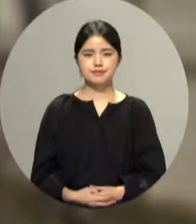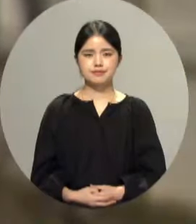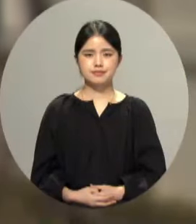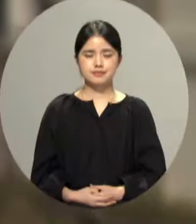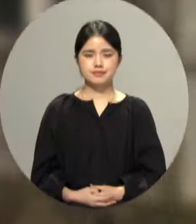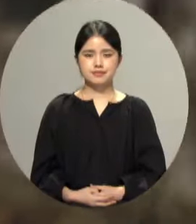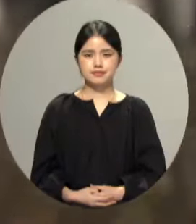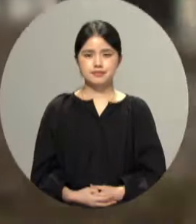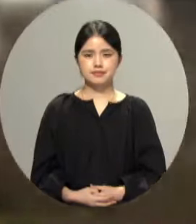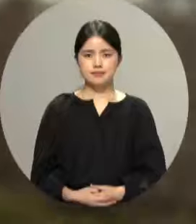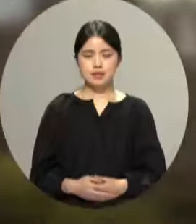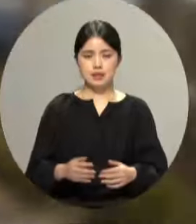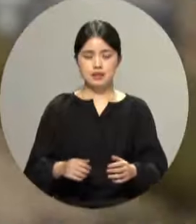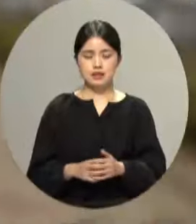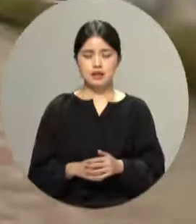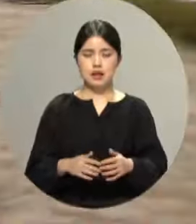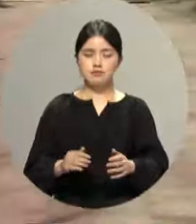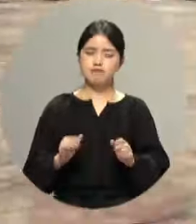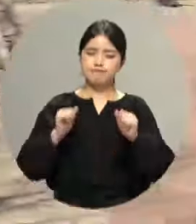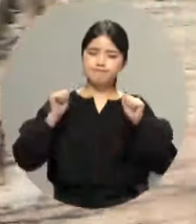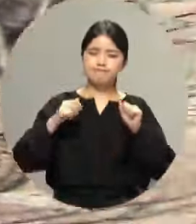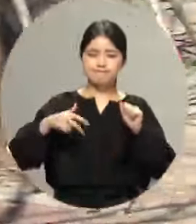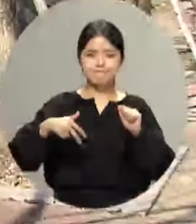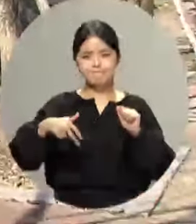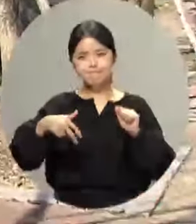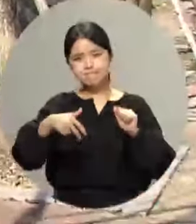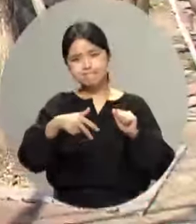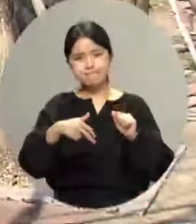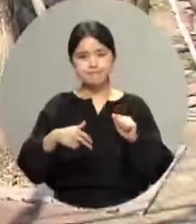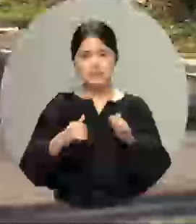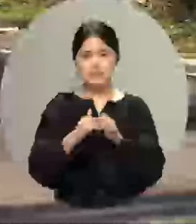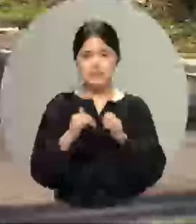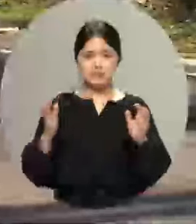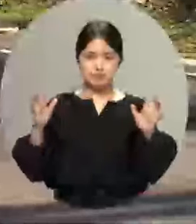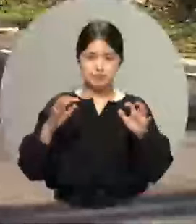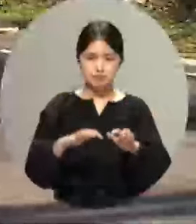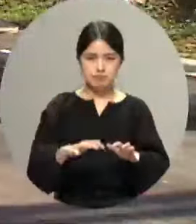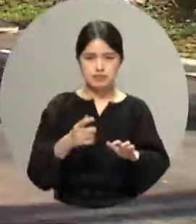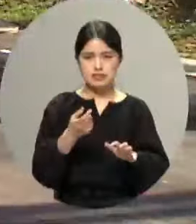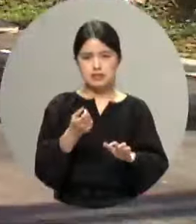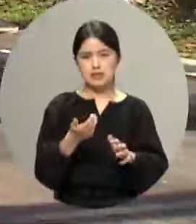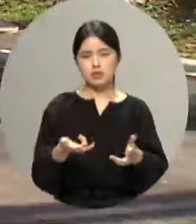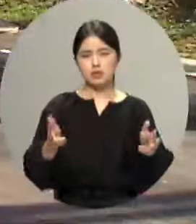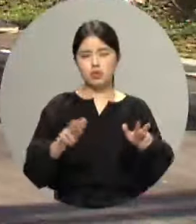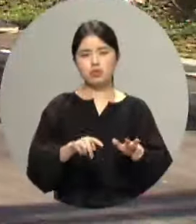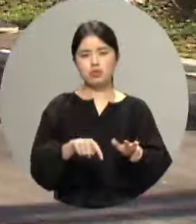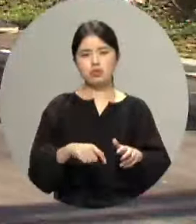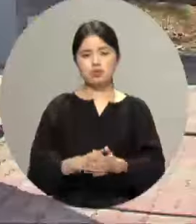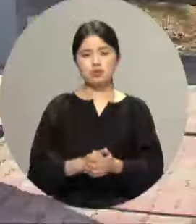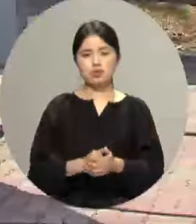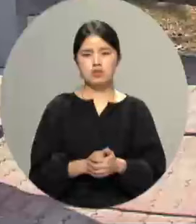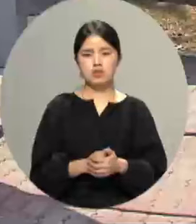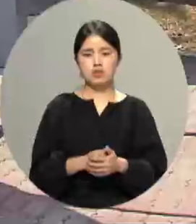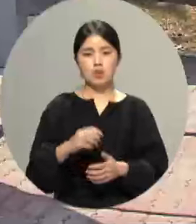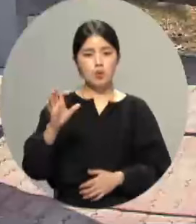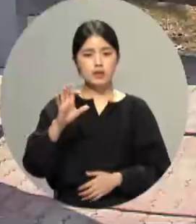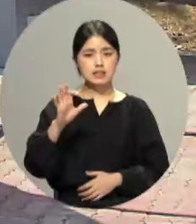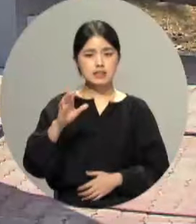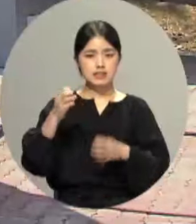기자입니다 가벼운 운동을 하기 위해 주민들이 사모 모이는 도심의 작은 공원 공중화장실이